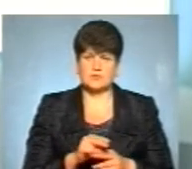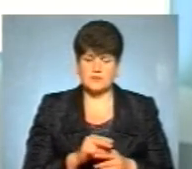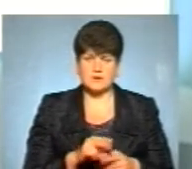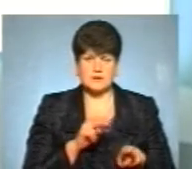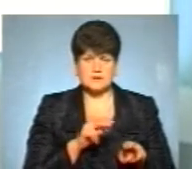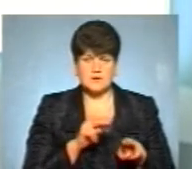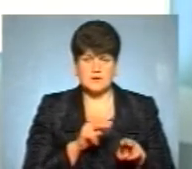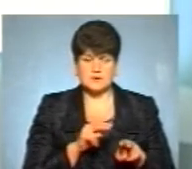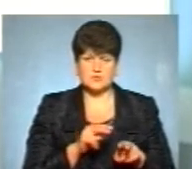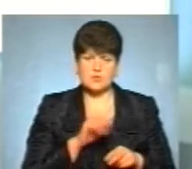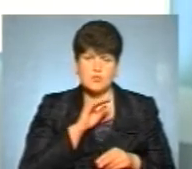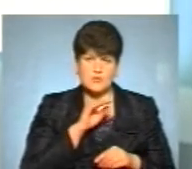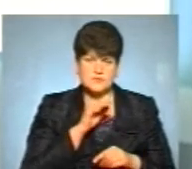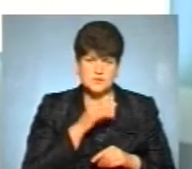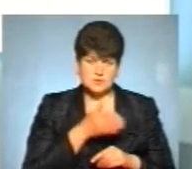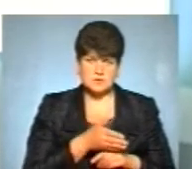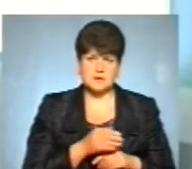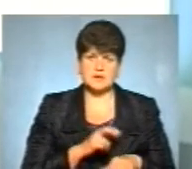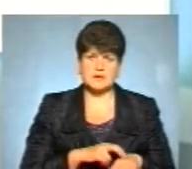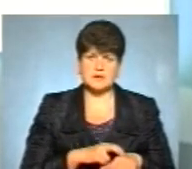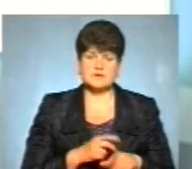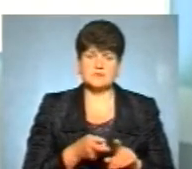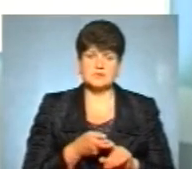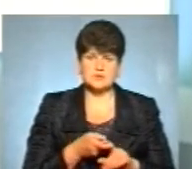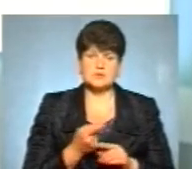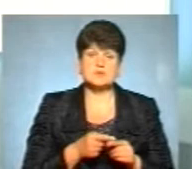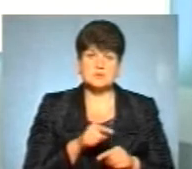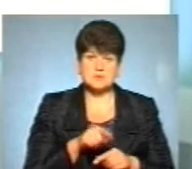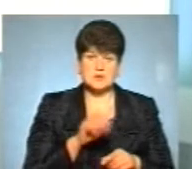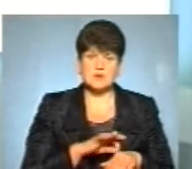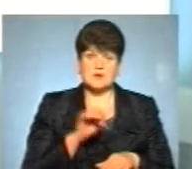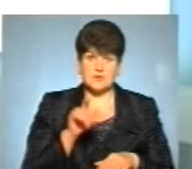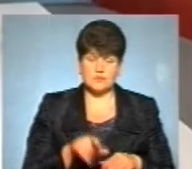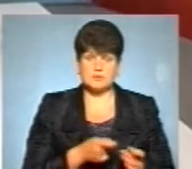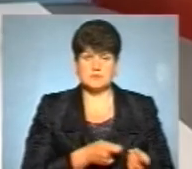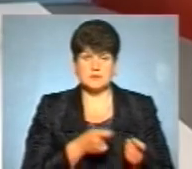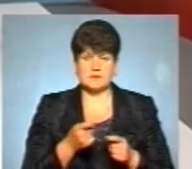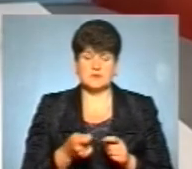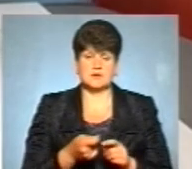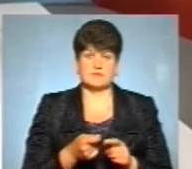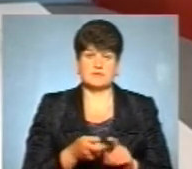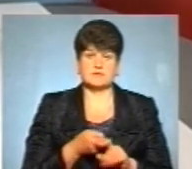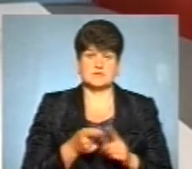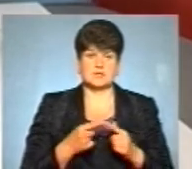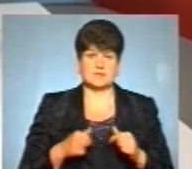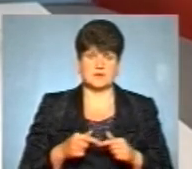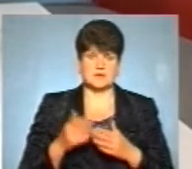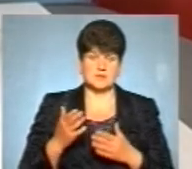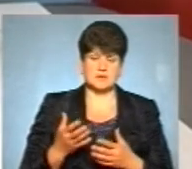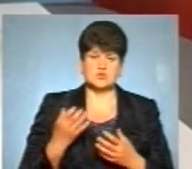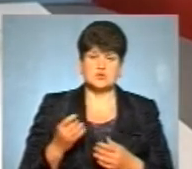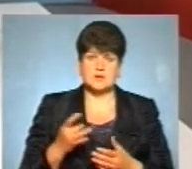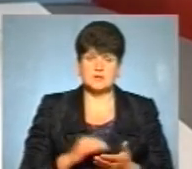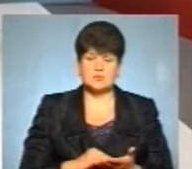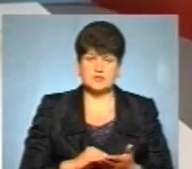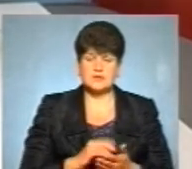нагляду професіоналів і лікарів-інфекціоністів, тому цей хворий буде доставлений однозначно в інфекційне відділення. Ще раз наголошую,